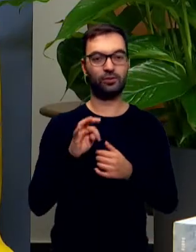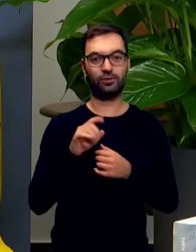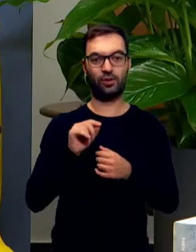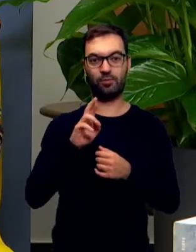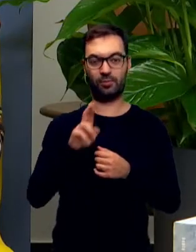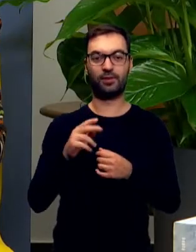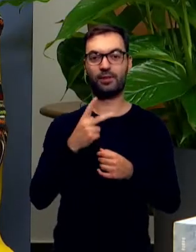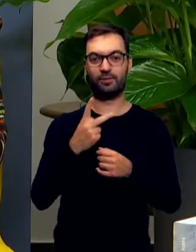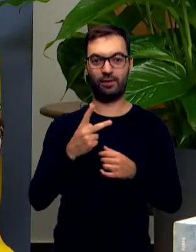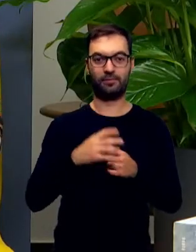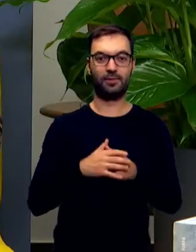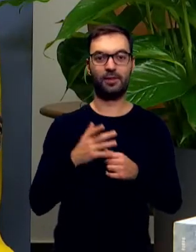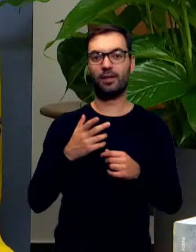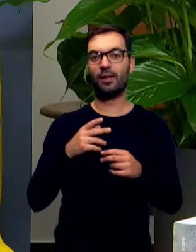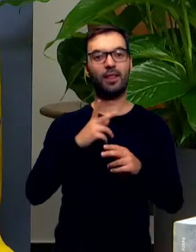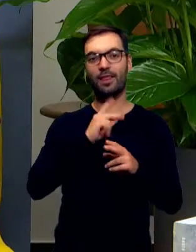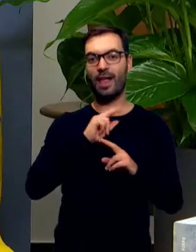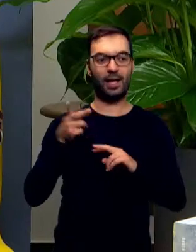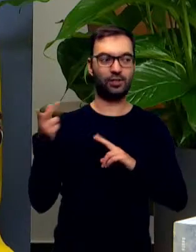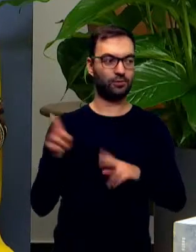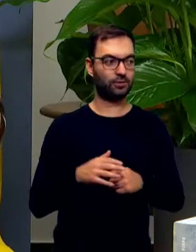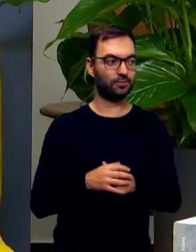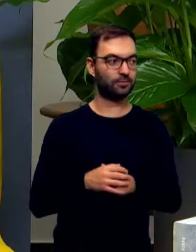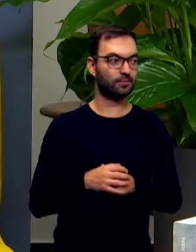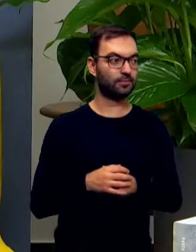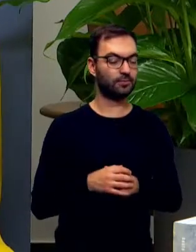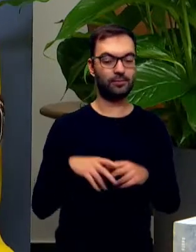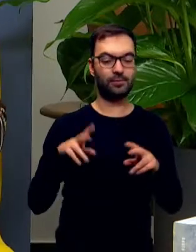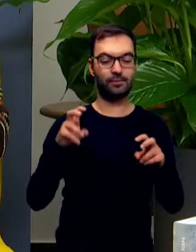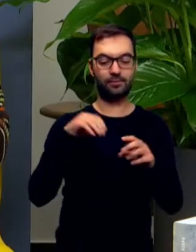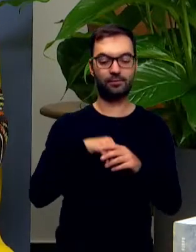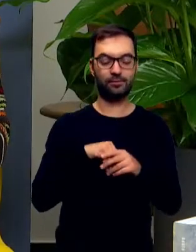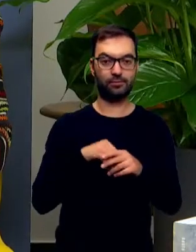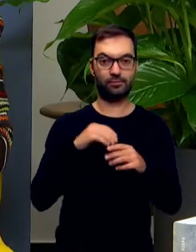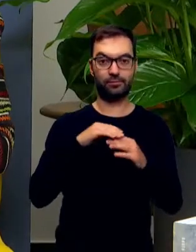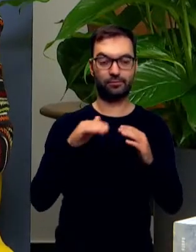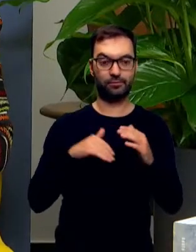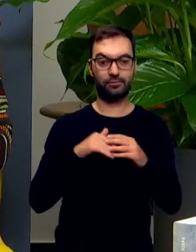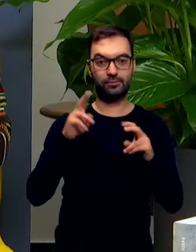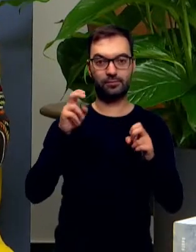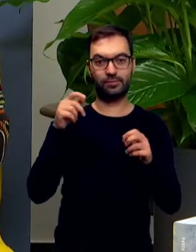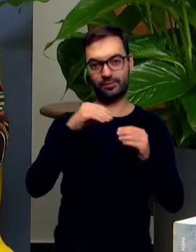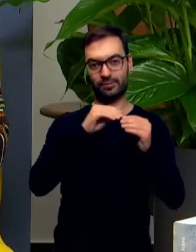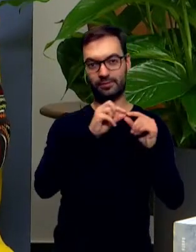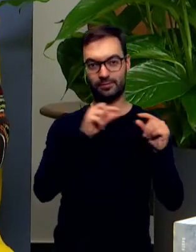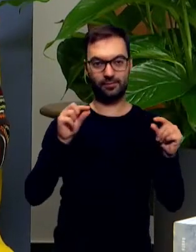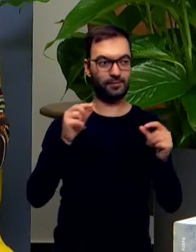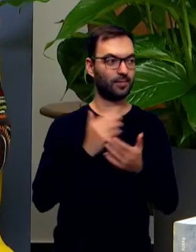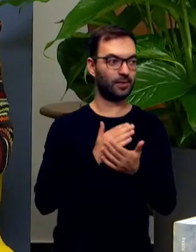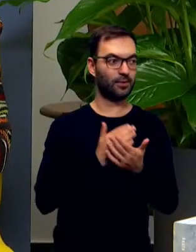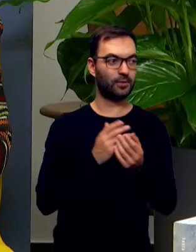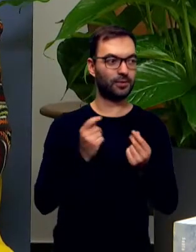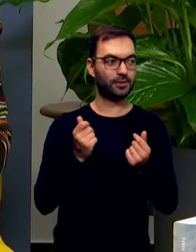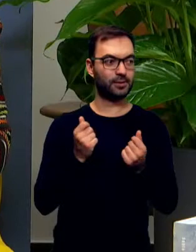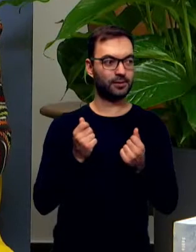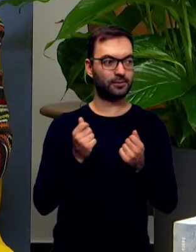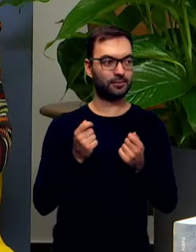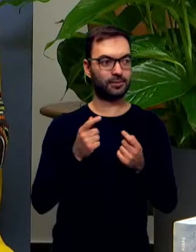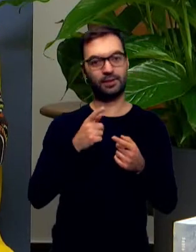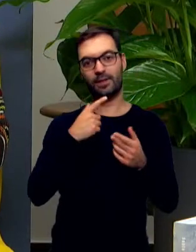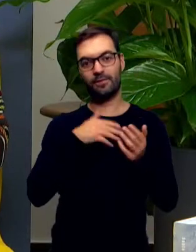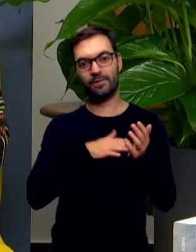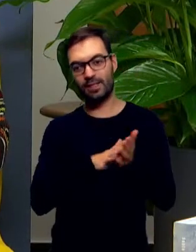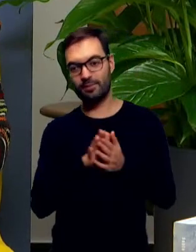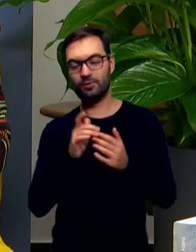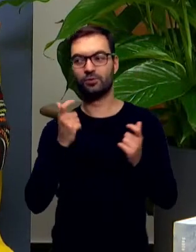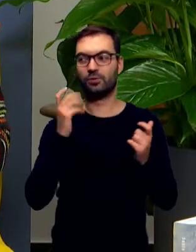top 2, nie każdy wróci. No w tym tytule oczywiście, w tym podtytule już jest zawarty też taka zapowiedź